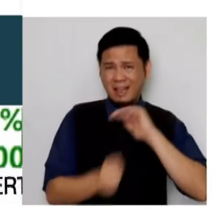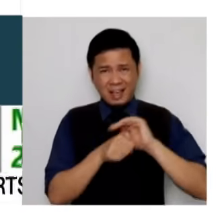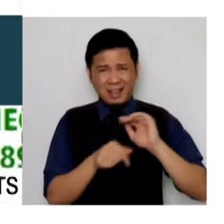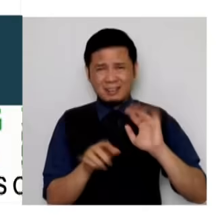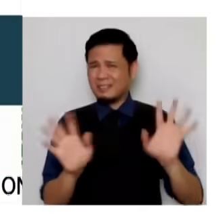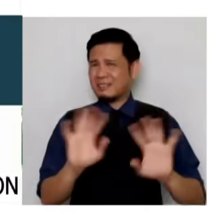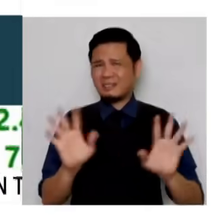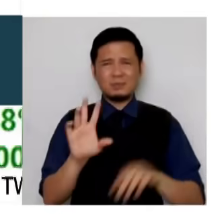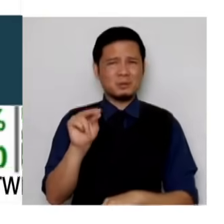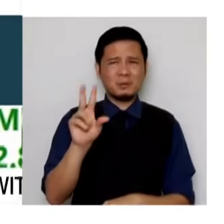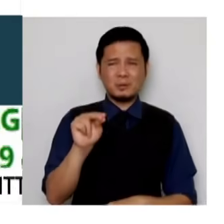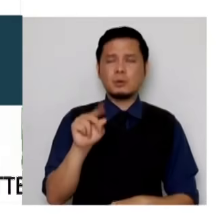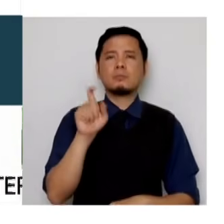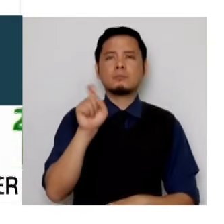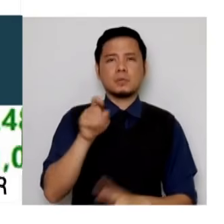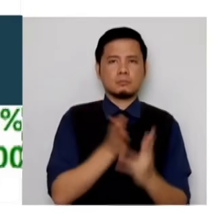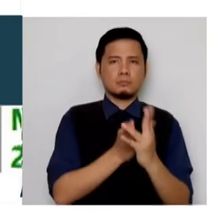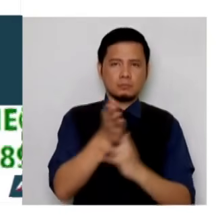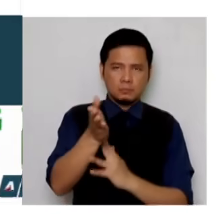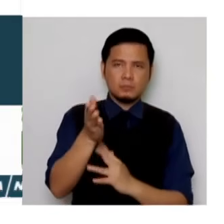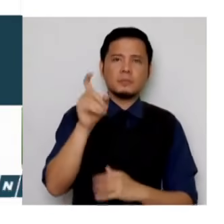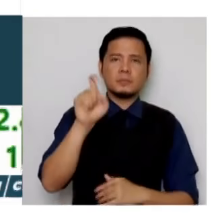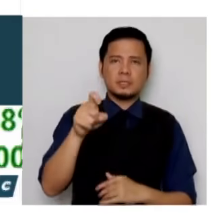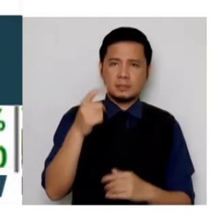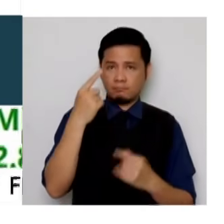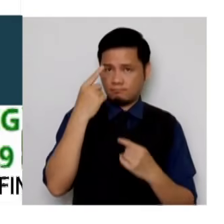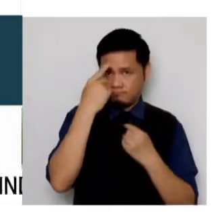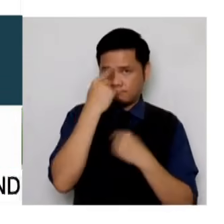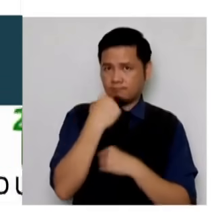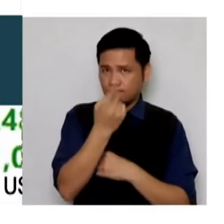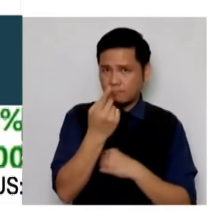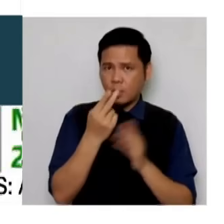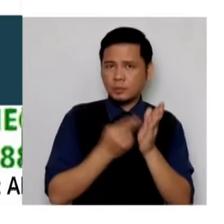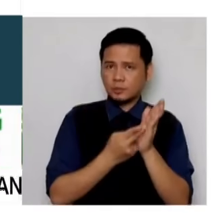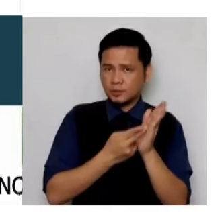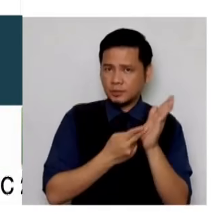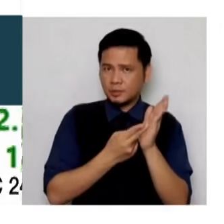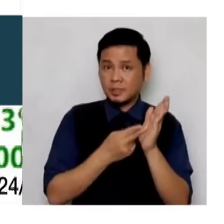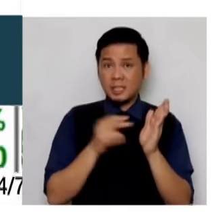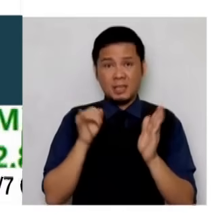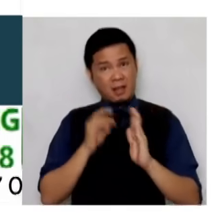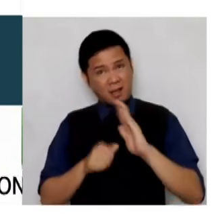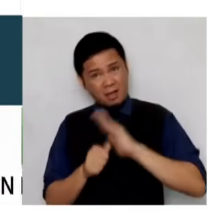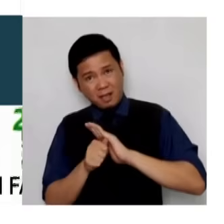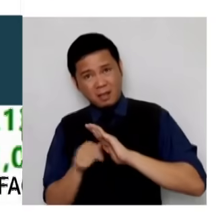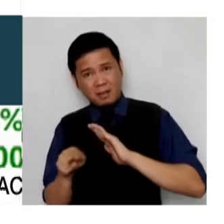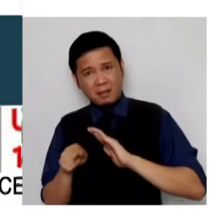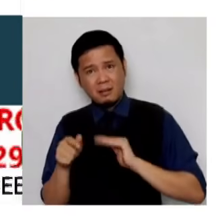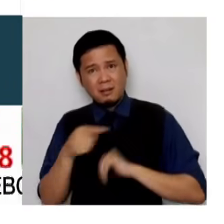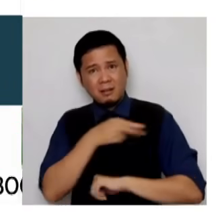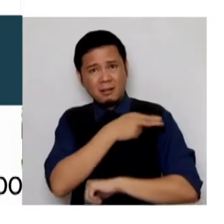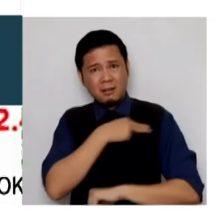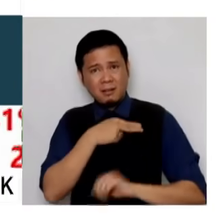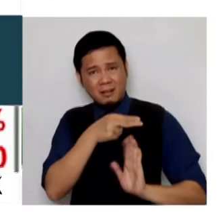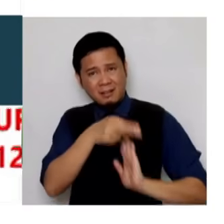have to be transparent. We have to tell people the truth. Pag tinago natin yung brand, lalo ng isipin ng tao, may tinatago